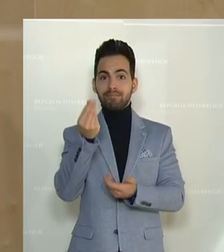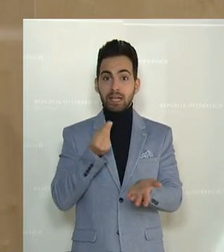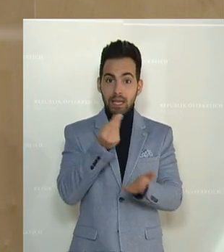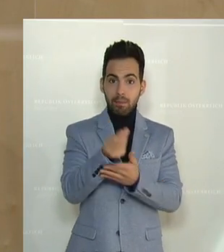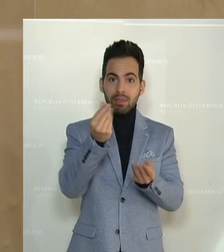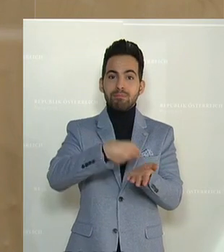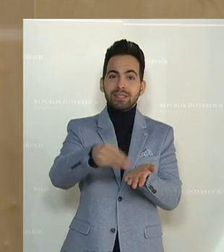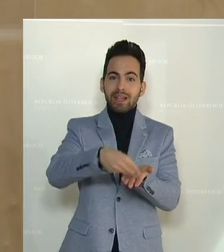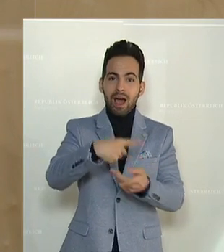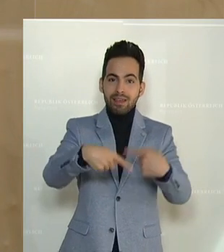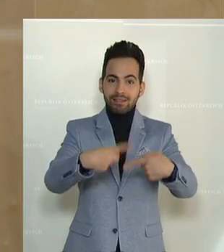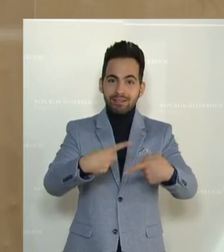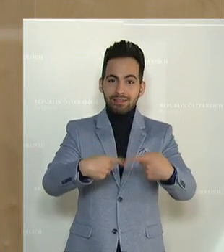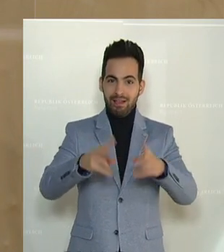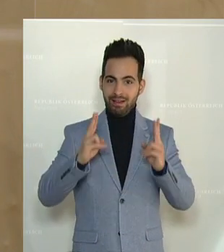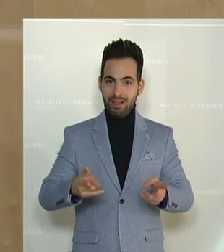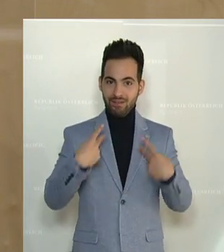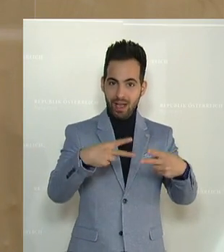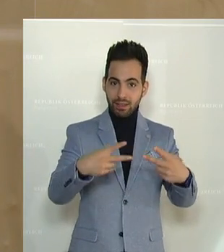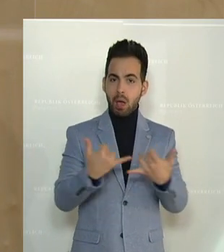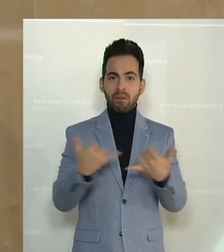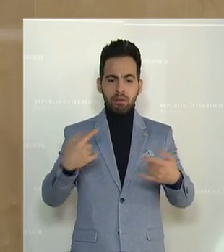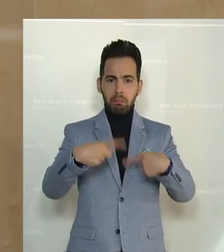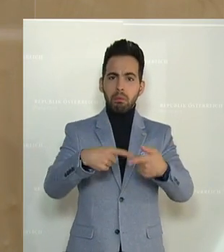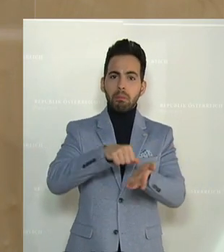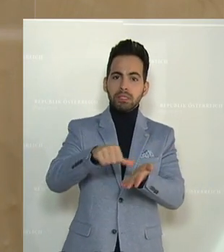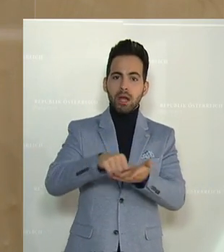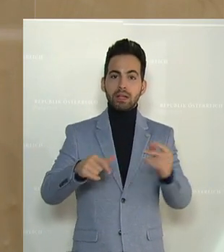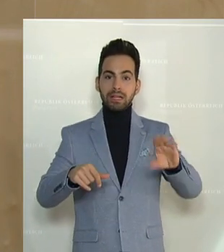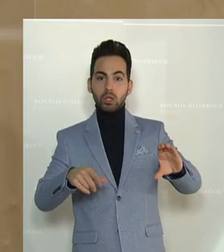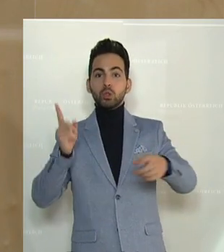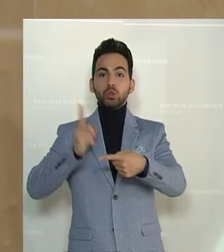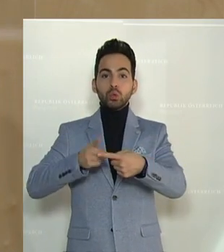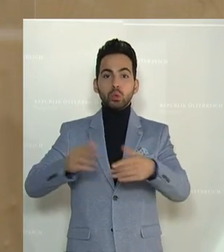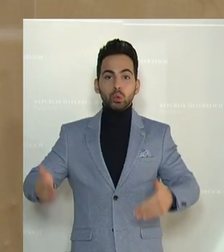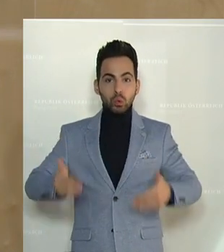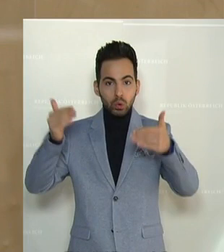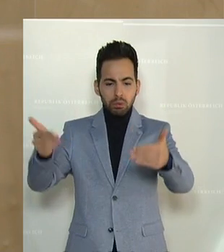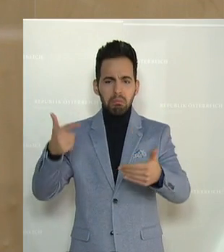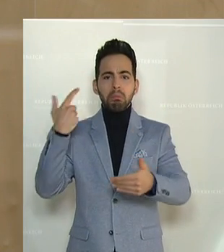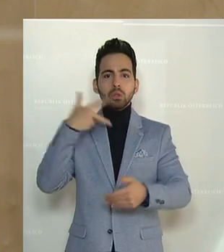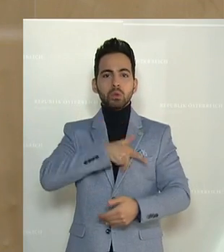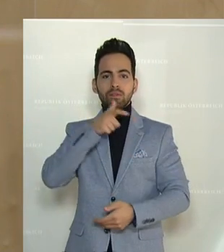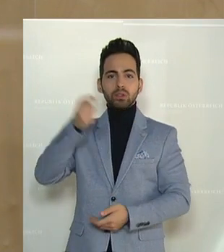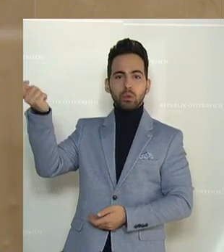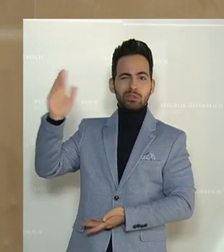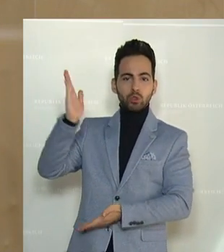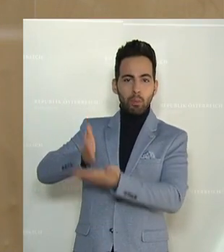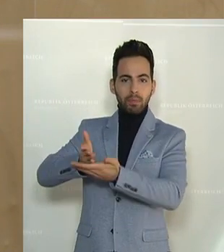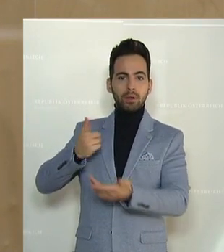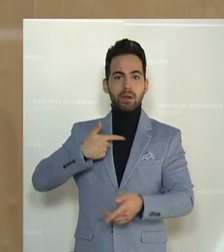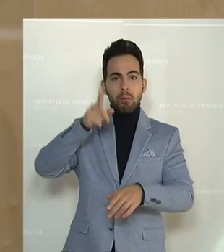den Betrieben. Das tun wir durch Stundungen von Steuern, von Sozialversicherungsbeiträgen,